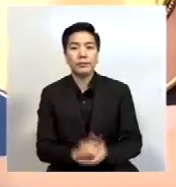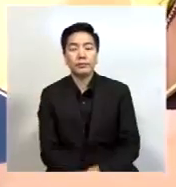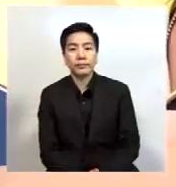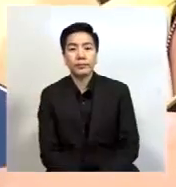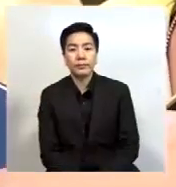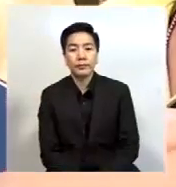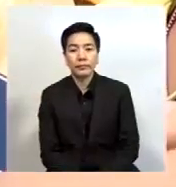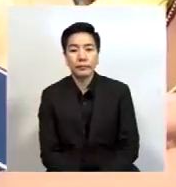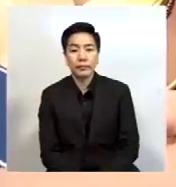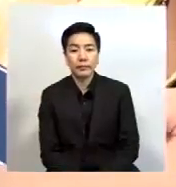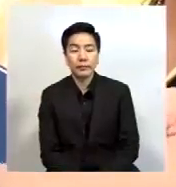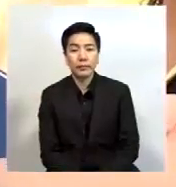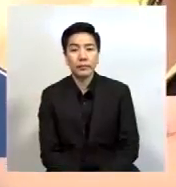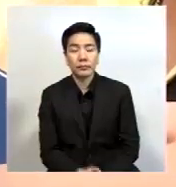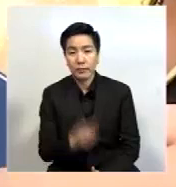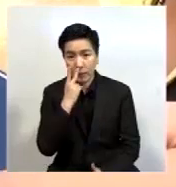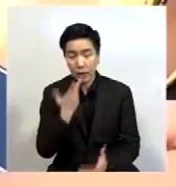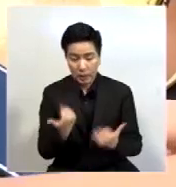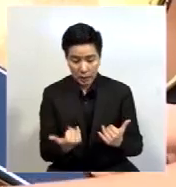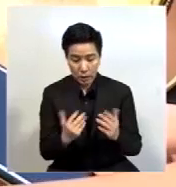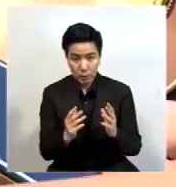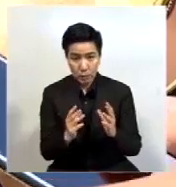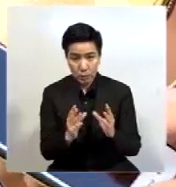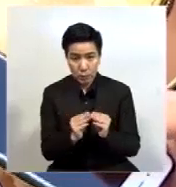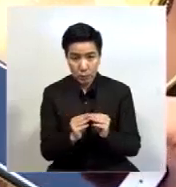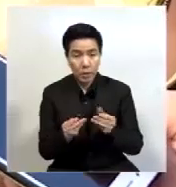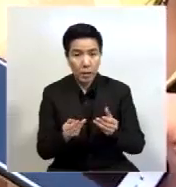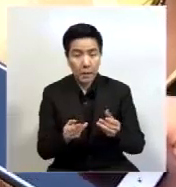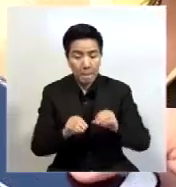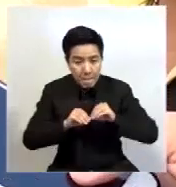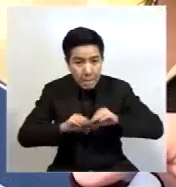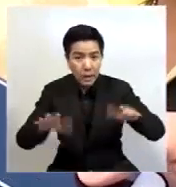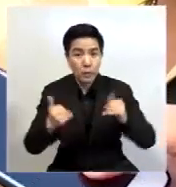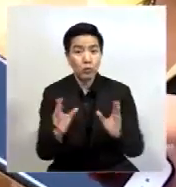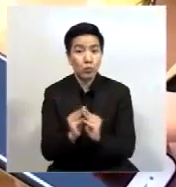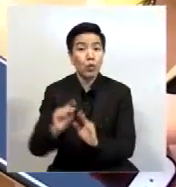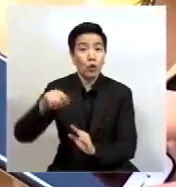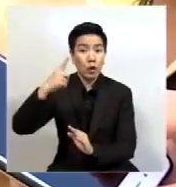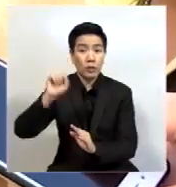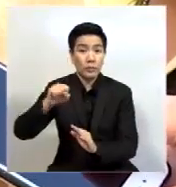จะรู้ผลไม ่ ร ู้ ผลคือจะยังไม่ประกาศวันนี้แต่ว่าจะเป็นการประชุมวันนี้ก่อนใช่ไ